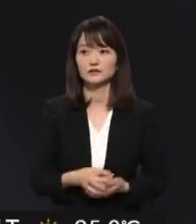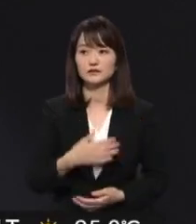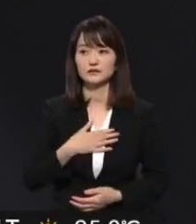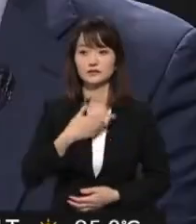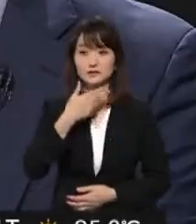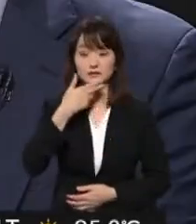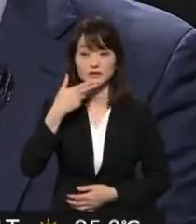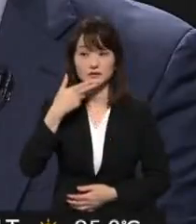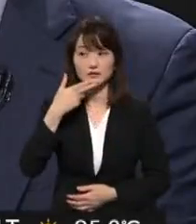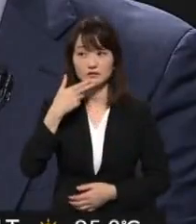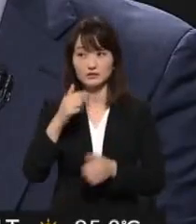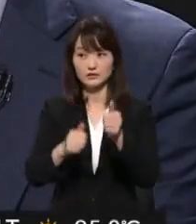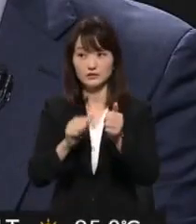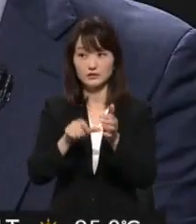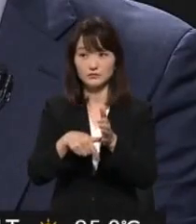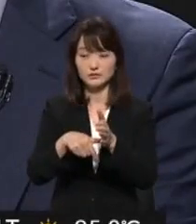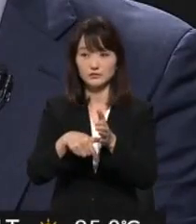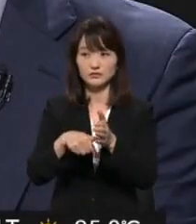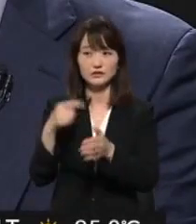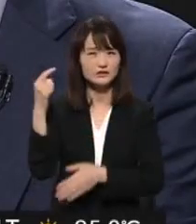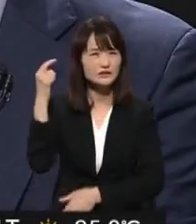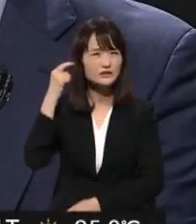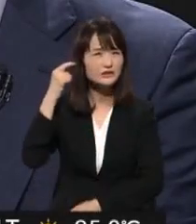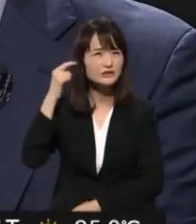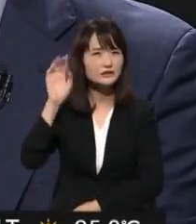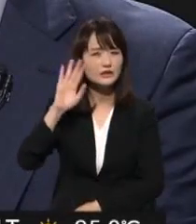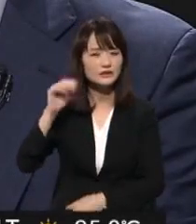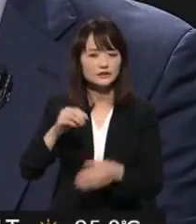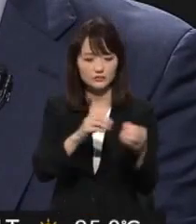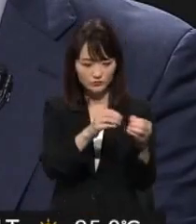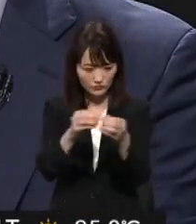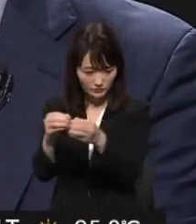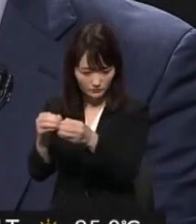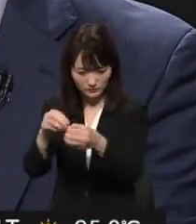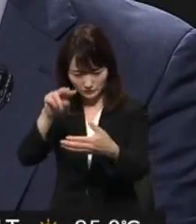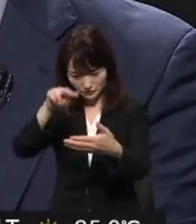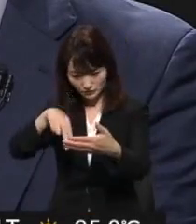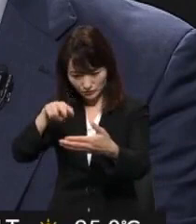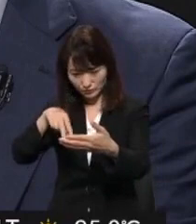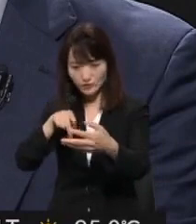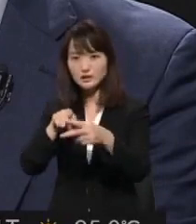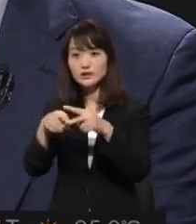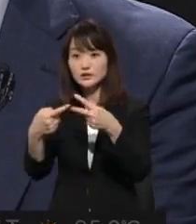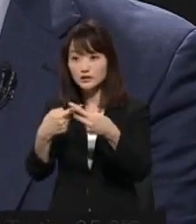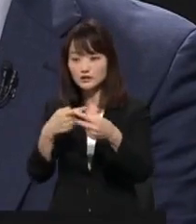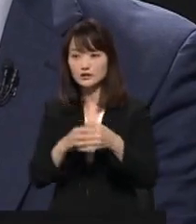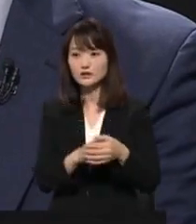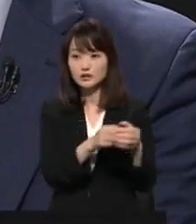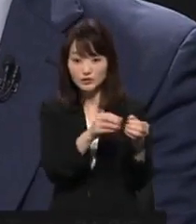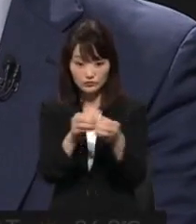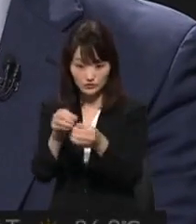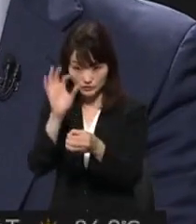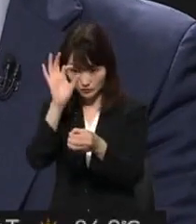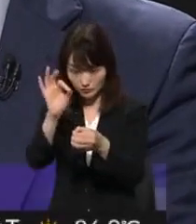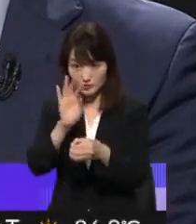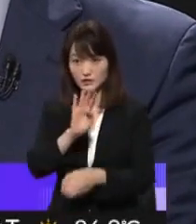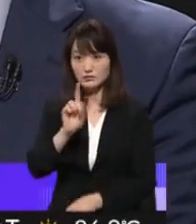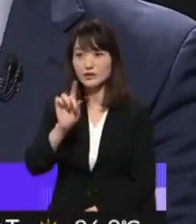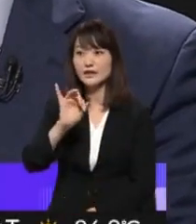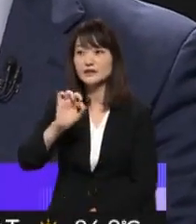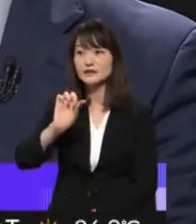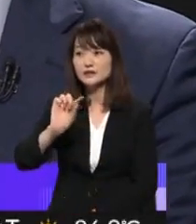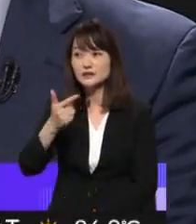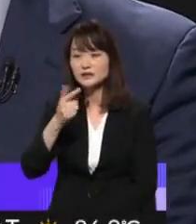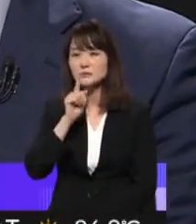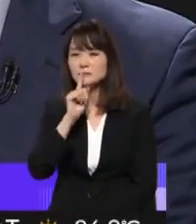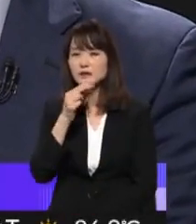시험에 듣기 시험 문제 있을 때도 들리지 않으면 우리가 문맥을 보고 하는데 문맥을 봤을 때는 저는 분명히 바이든이란 말은 나올 일은